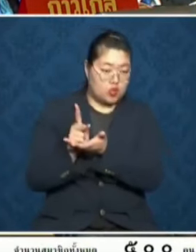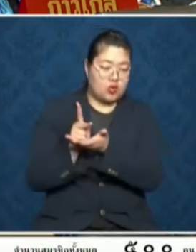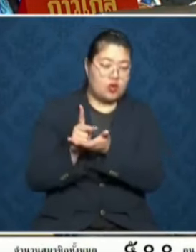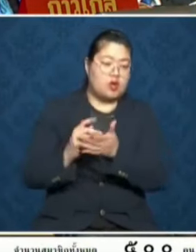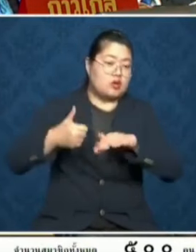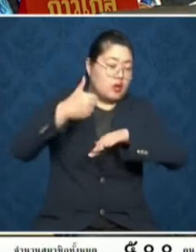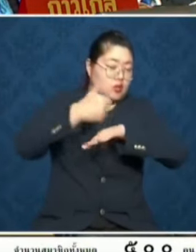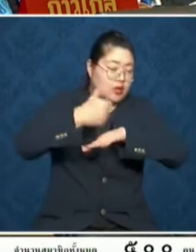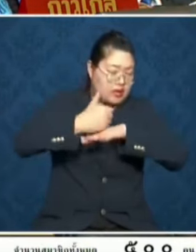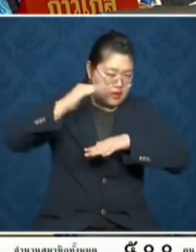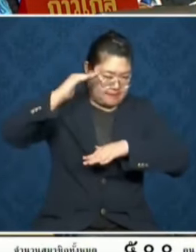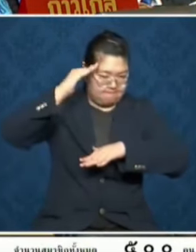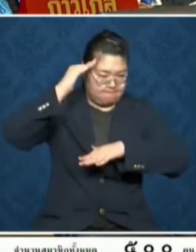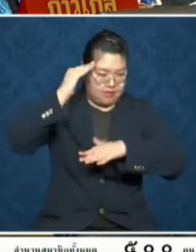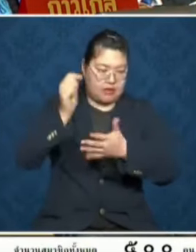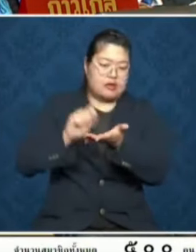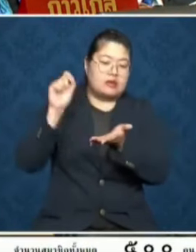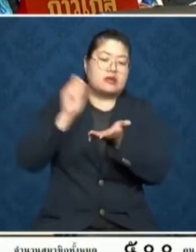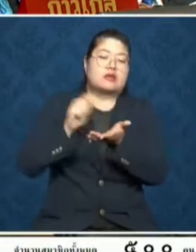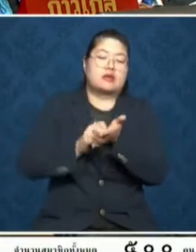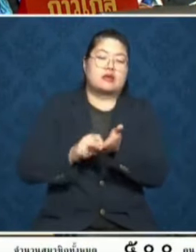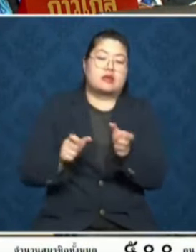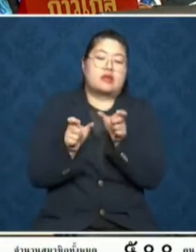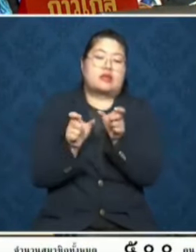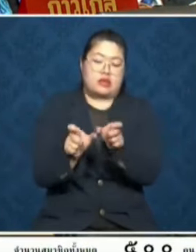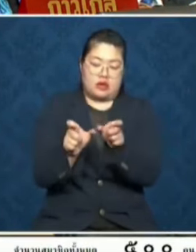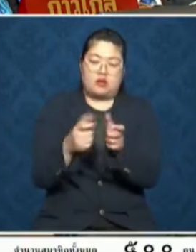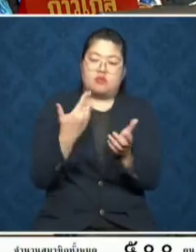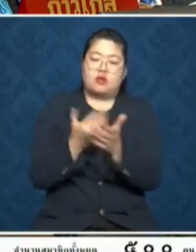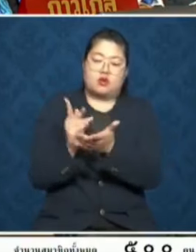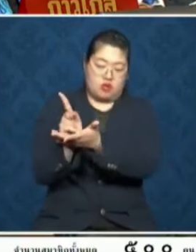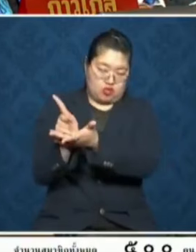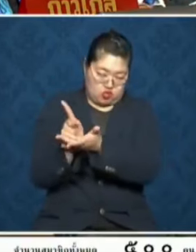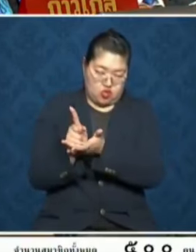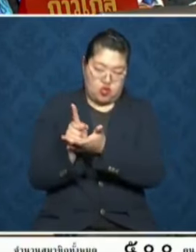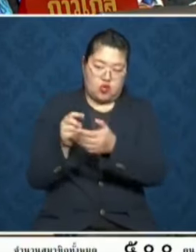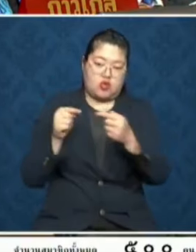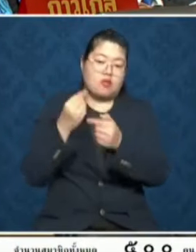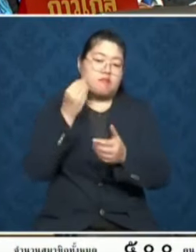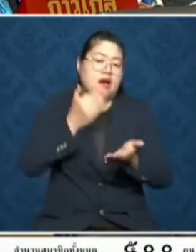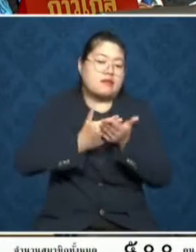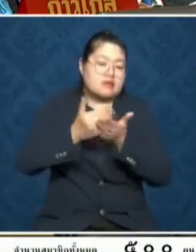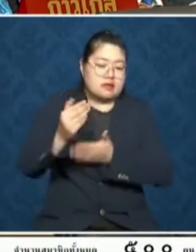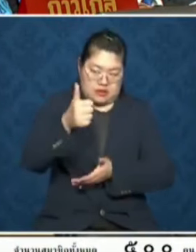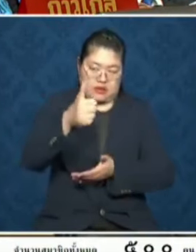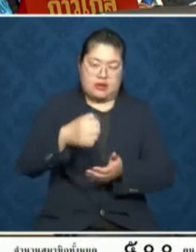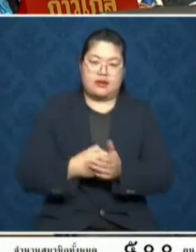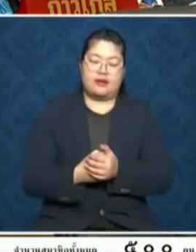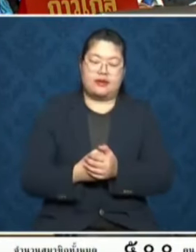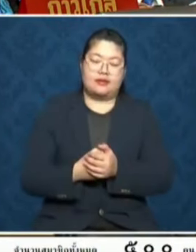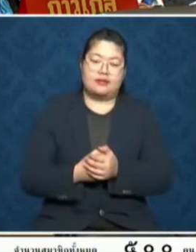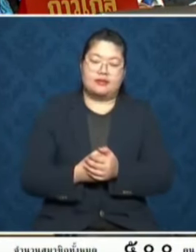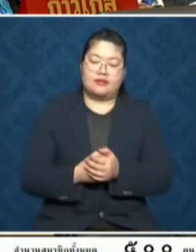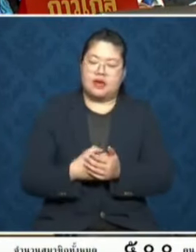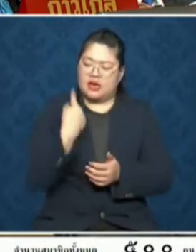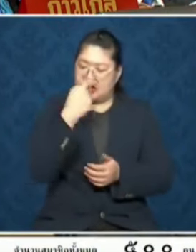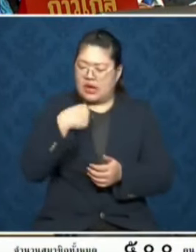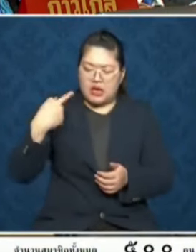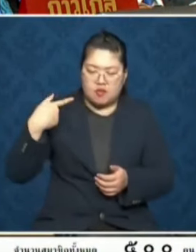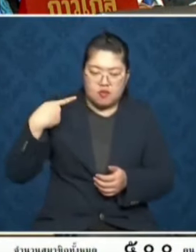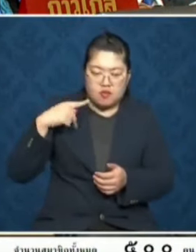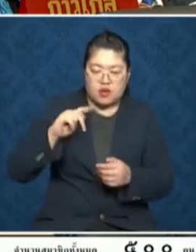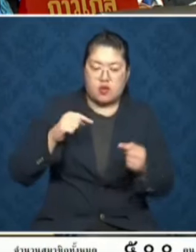ผู้บังคับบัญชาค่ะเป็นคนเซ็นรับรองให้จึงจะสามารถกู้เงินซื้อบ้านในโครงการได้ดังนั้นนะคะผู้ที่ได้ประโยชน์จาก